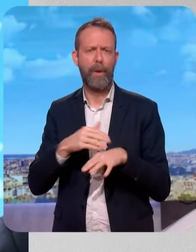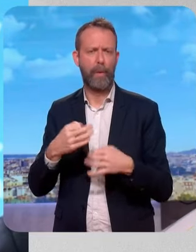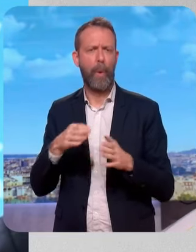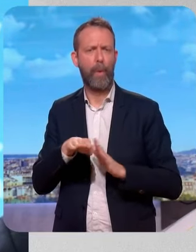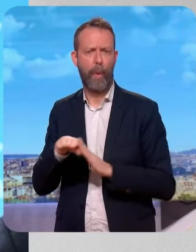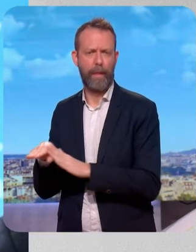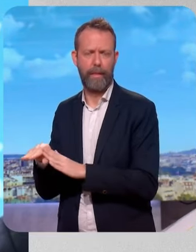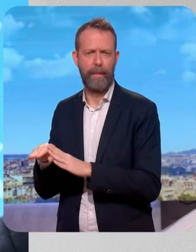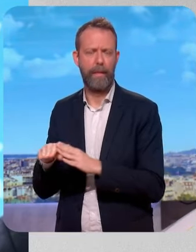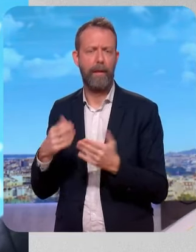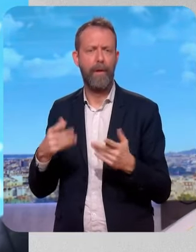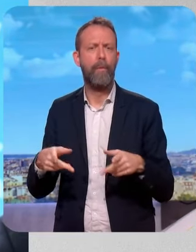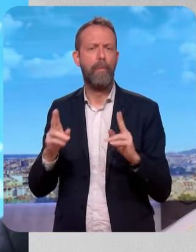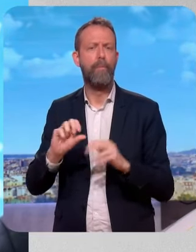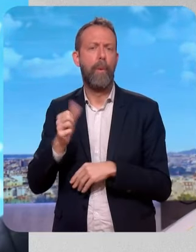droite